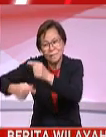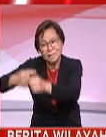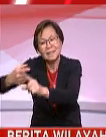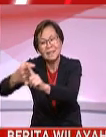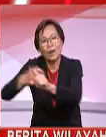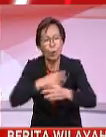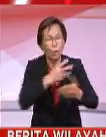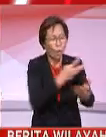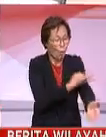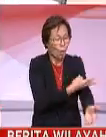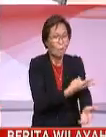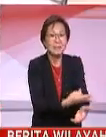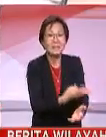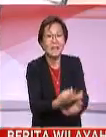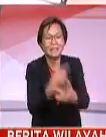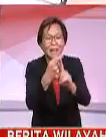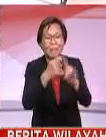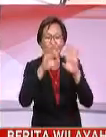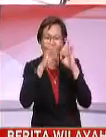keluarganya.